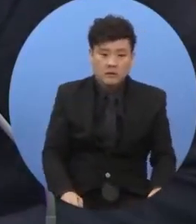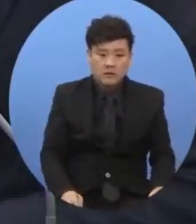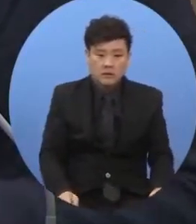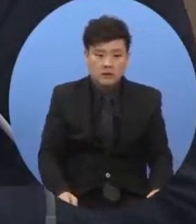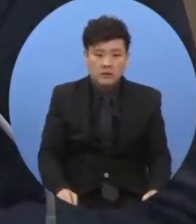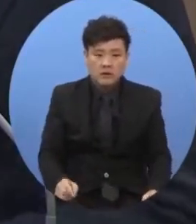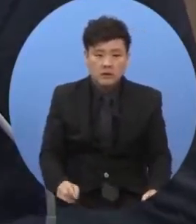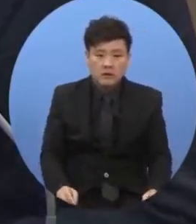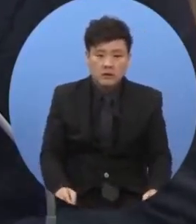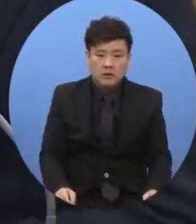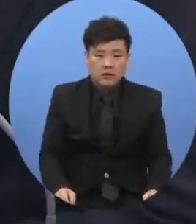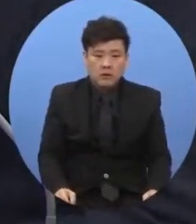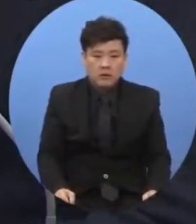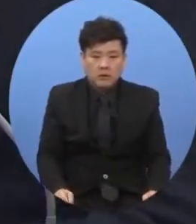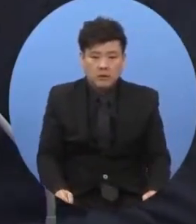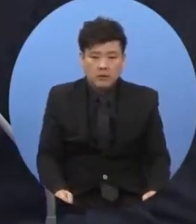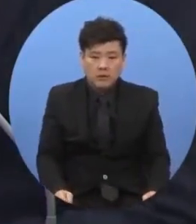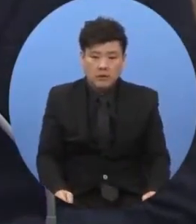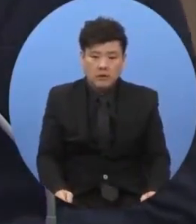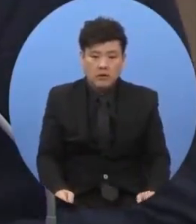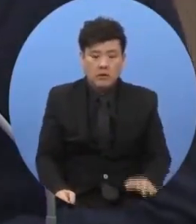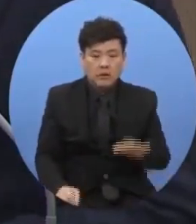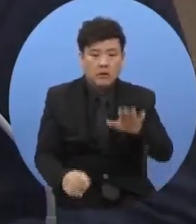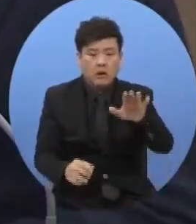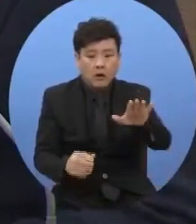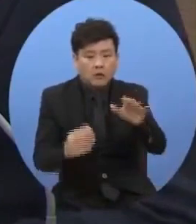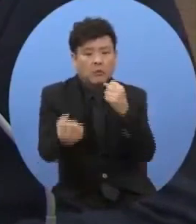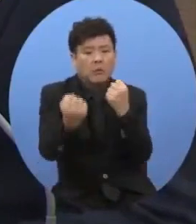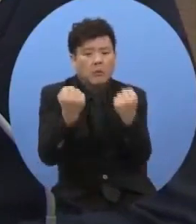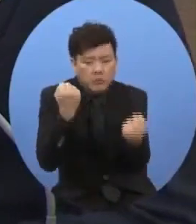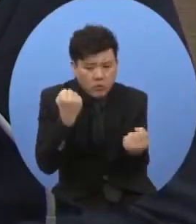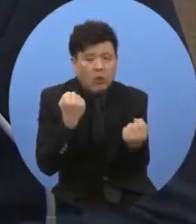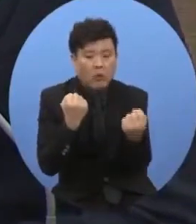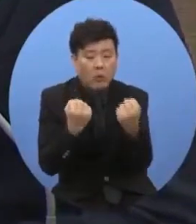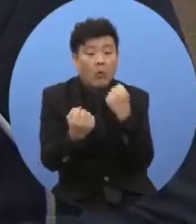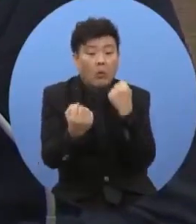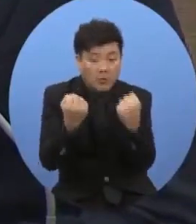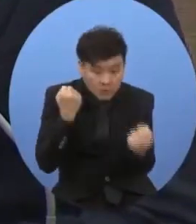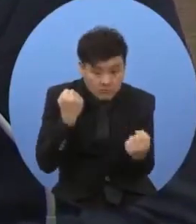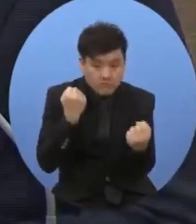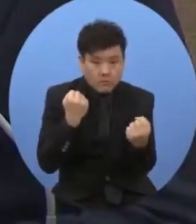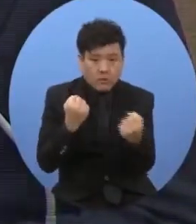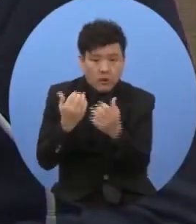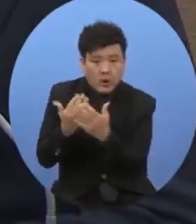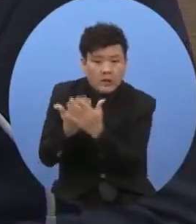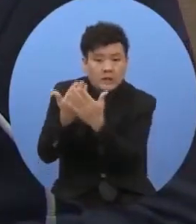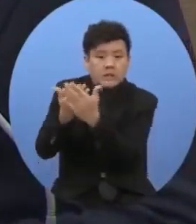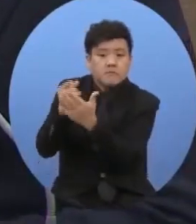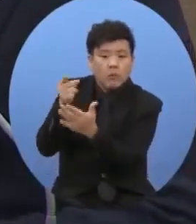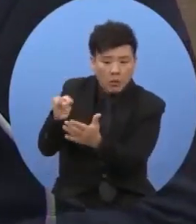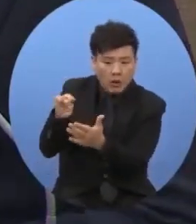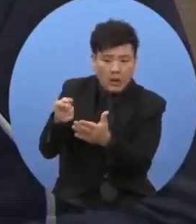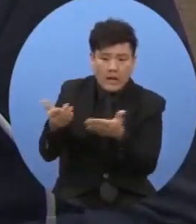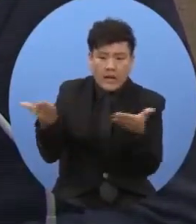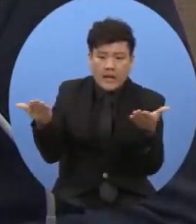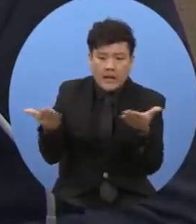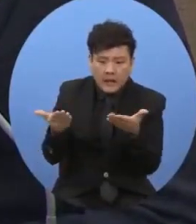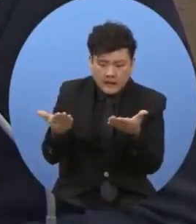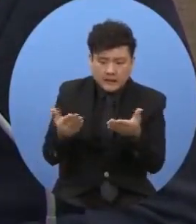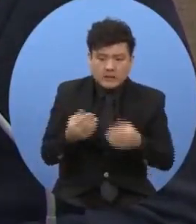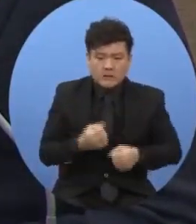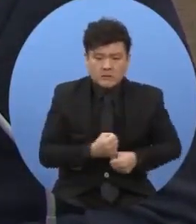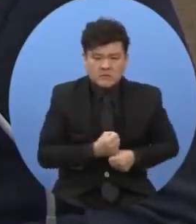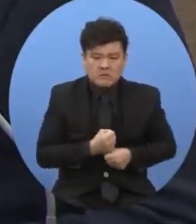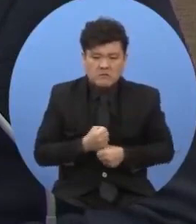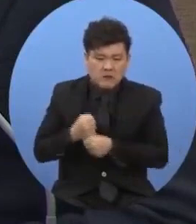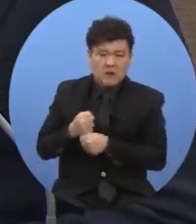그런 교육감님 답변 과정에 충분히 주신 것 같고요. 바뀌었다. 예. 그럼에도 불구하고, 불직시하자는 겁니다. 진보가 직무유기를 했다라는 표현이